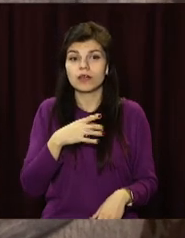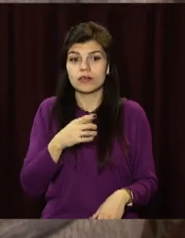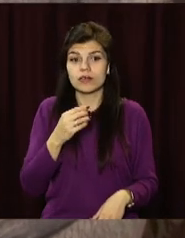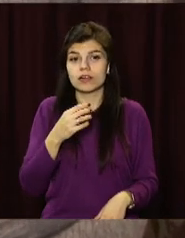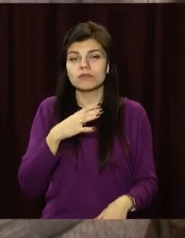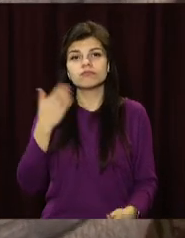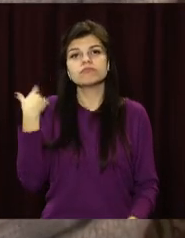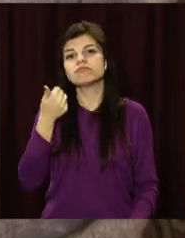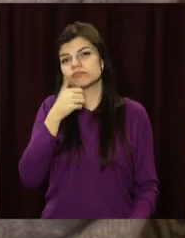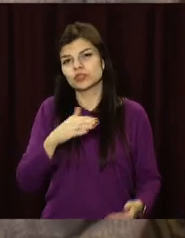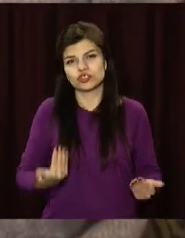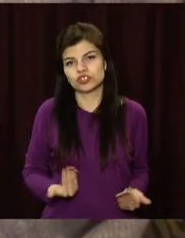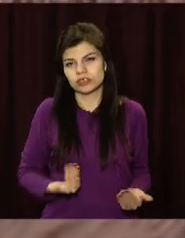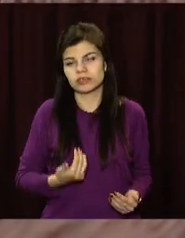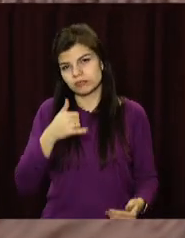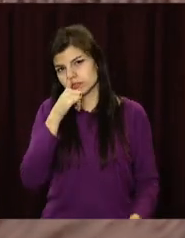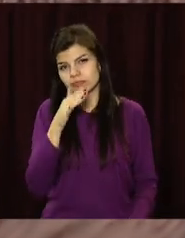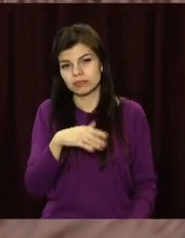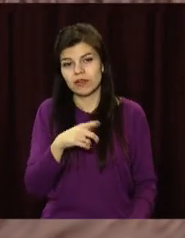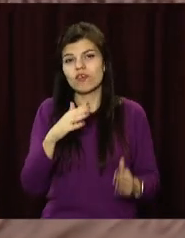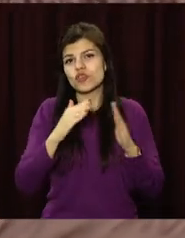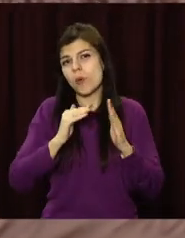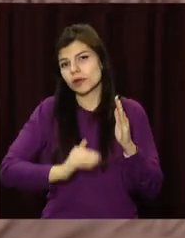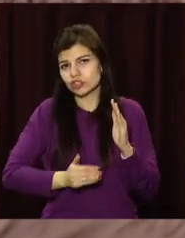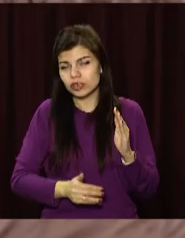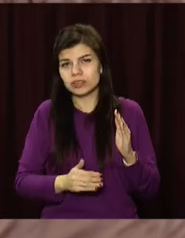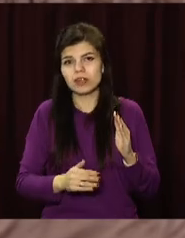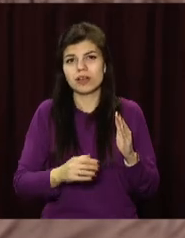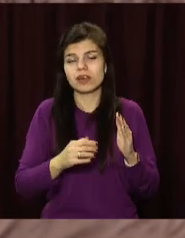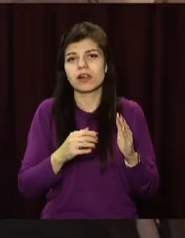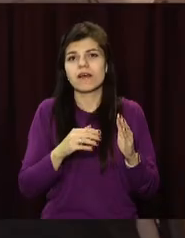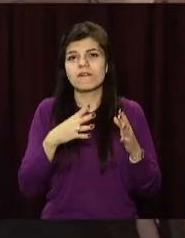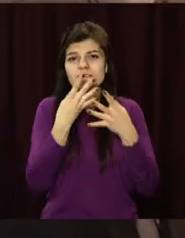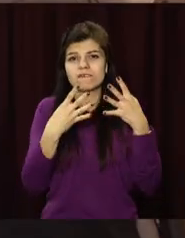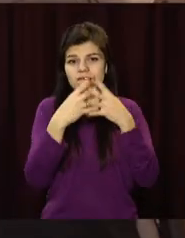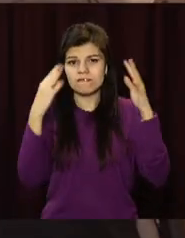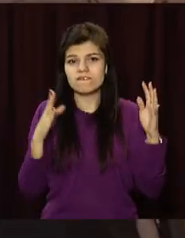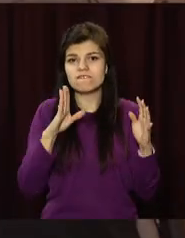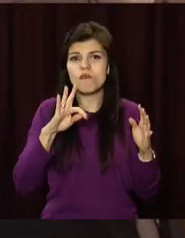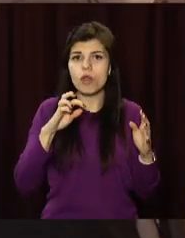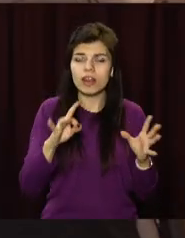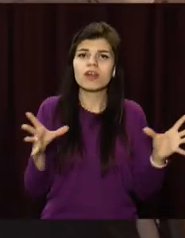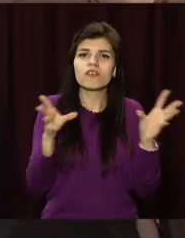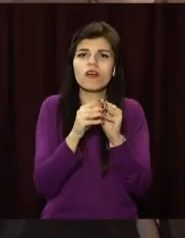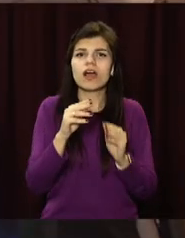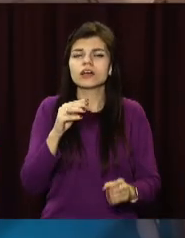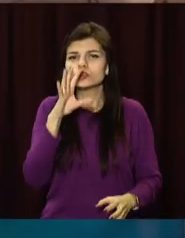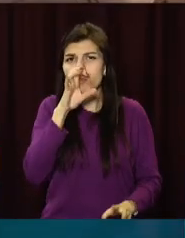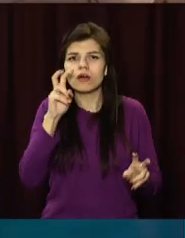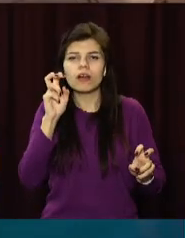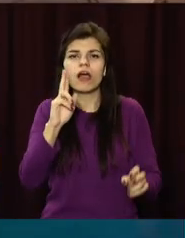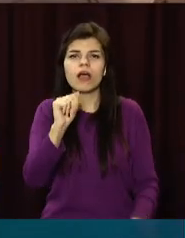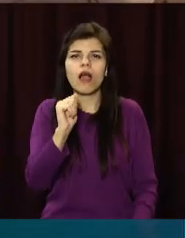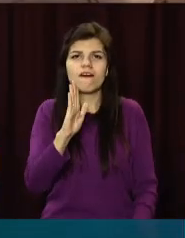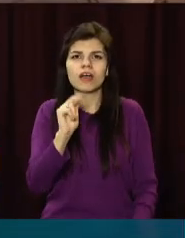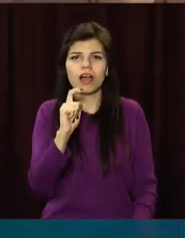дьогтю. Він жив где-то в частном доме, в одном вольере, то ли с Кавказом, то ли еще с кем-то. И